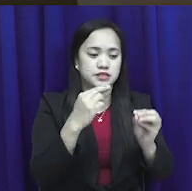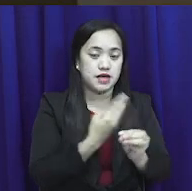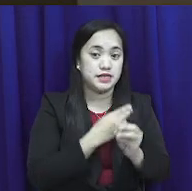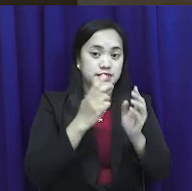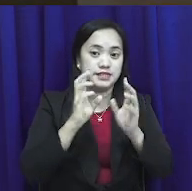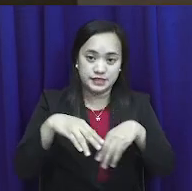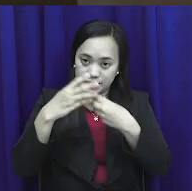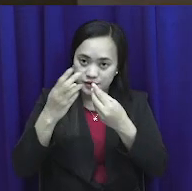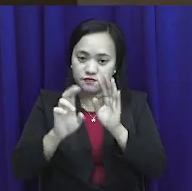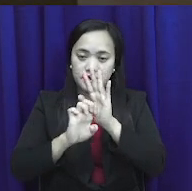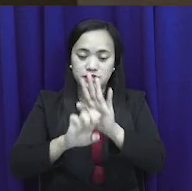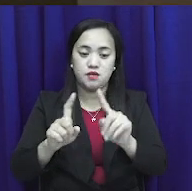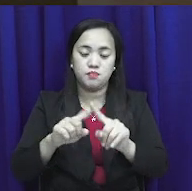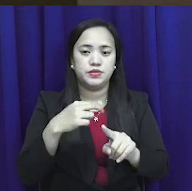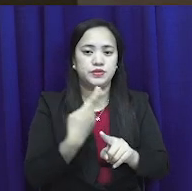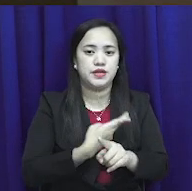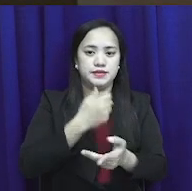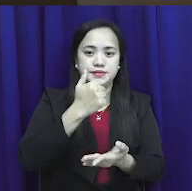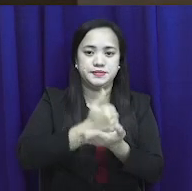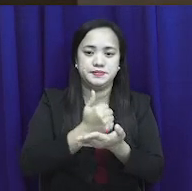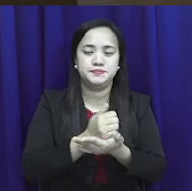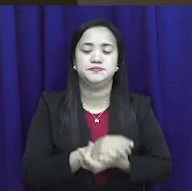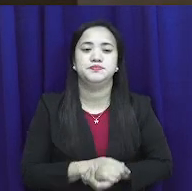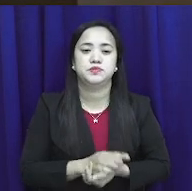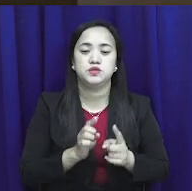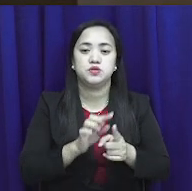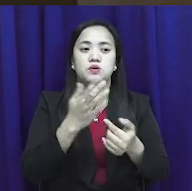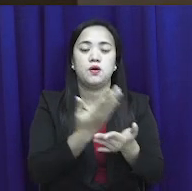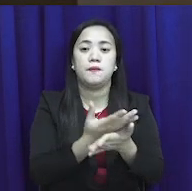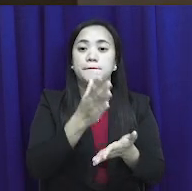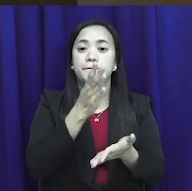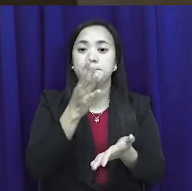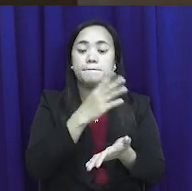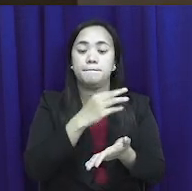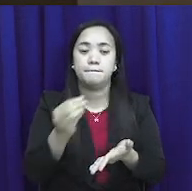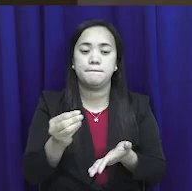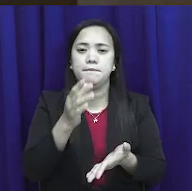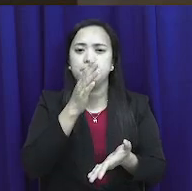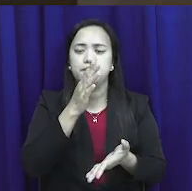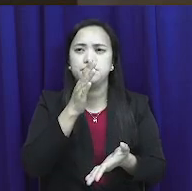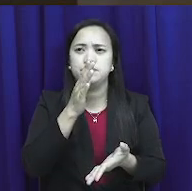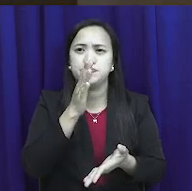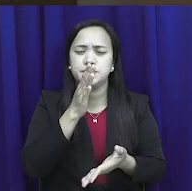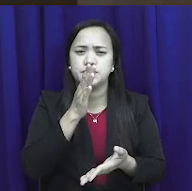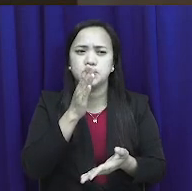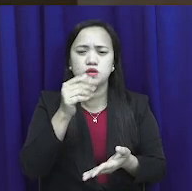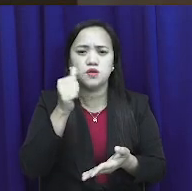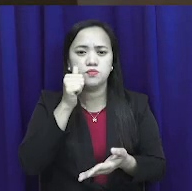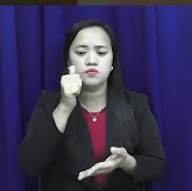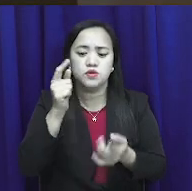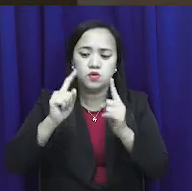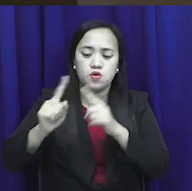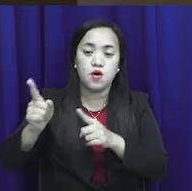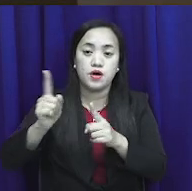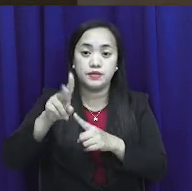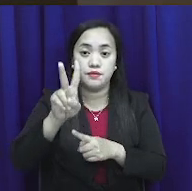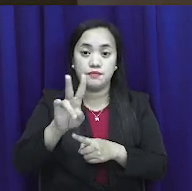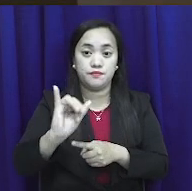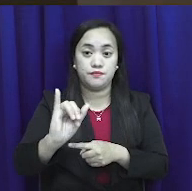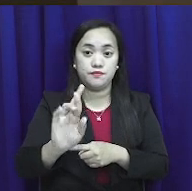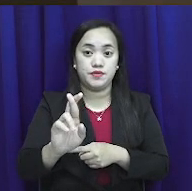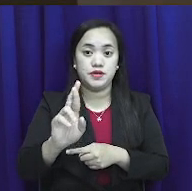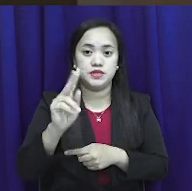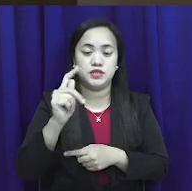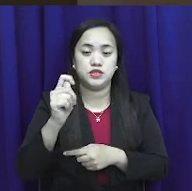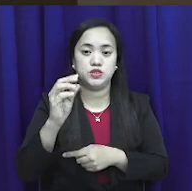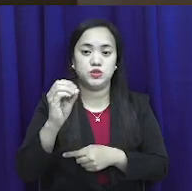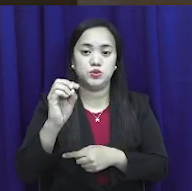magandang halimbawa diyan mga kapatid para sa mga asawang babae sa mga nanay diyan doun na lang tayo bumalik sa virtuous woman Tingan niyo po ha Balik tayo